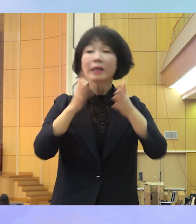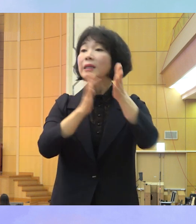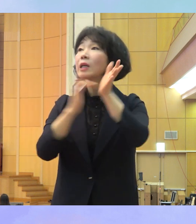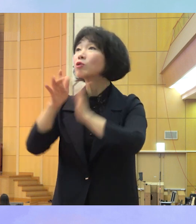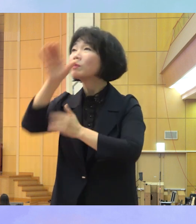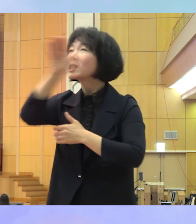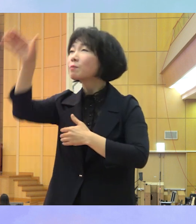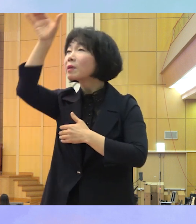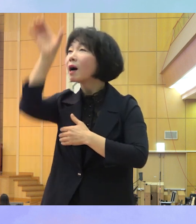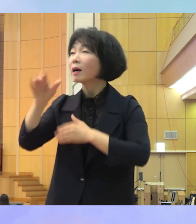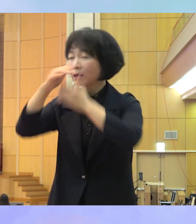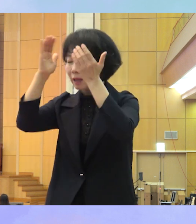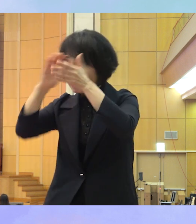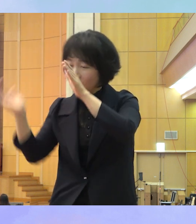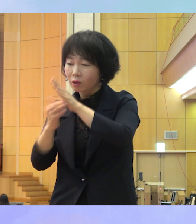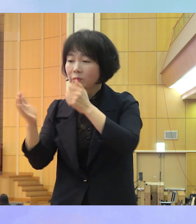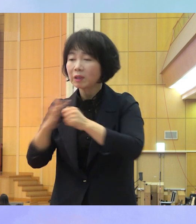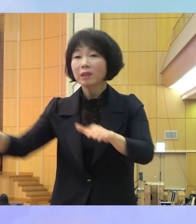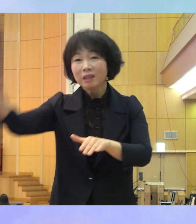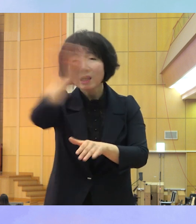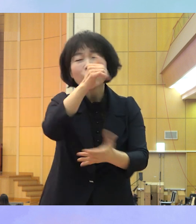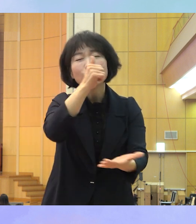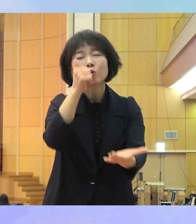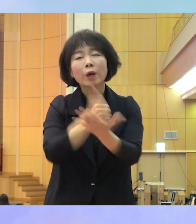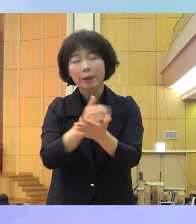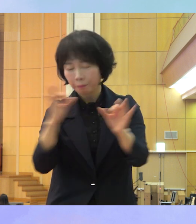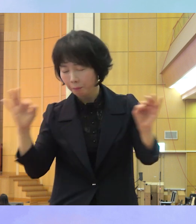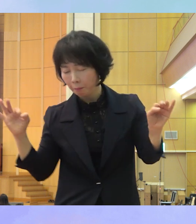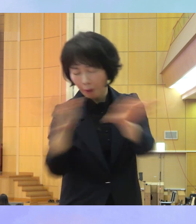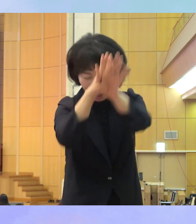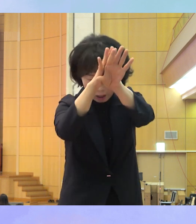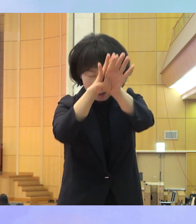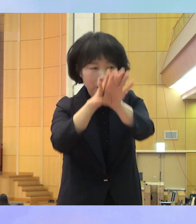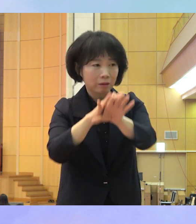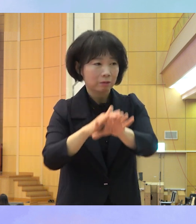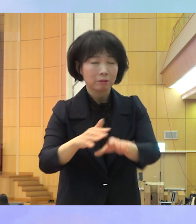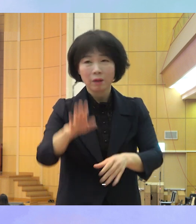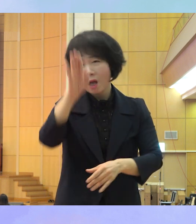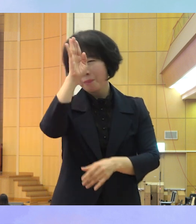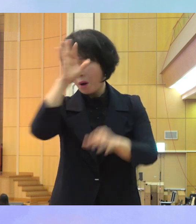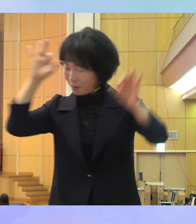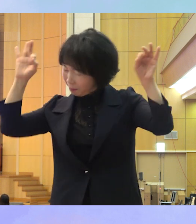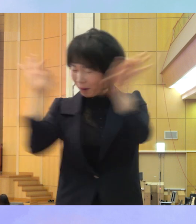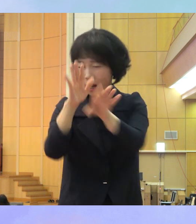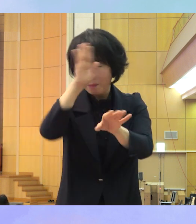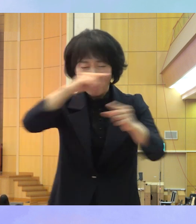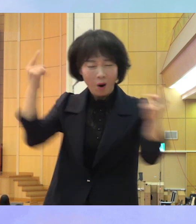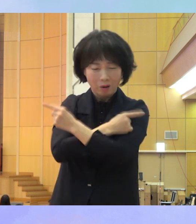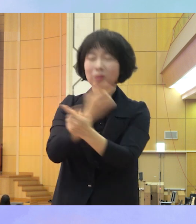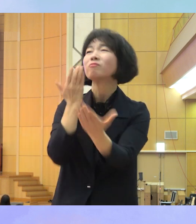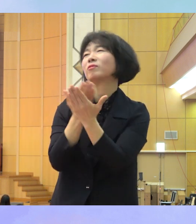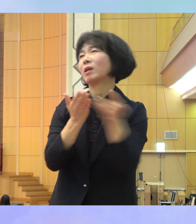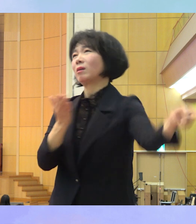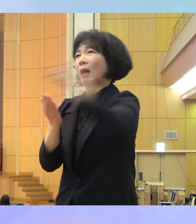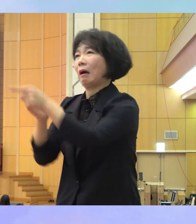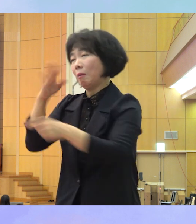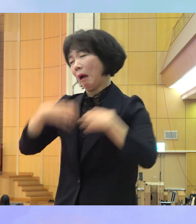다 이루었으니 이제 죄는 없어질 뿐 아니라 질병도 치유함을 받길